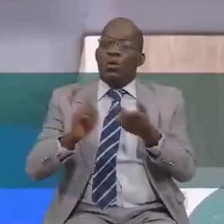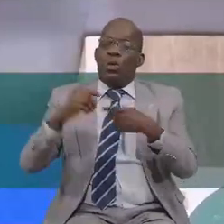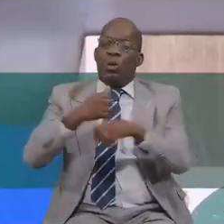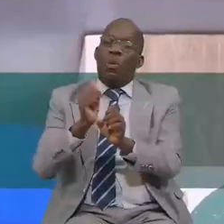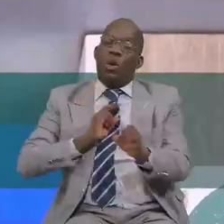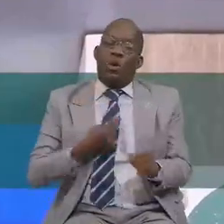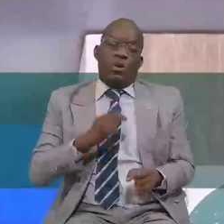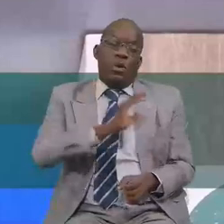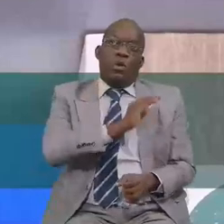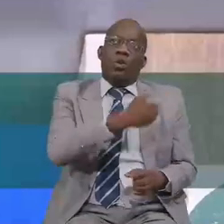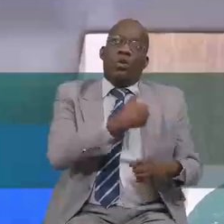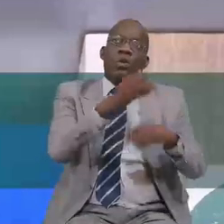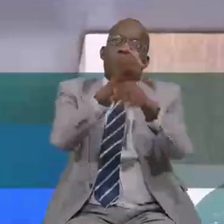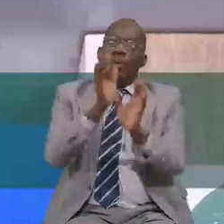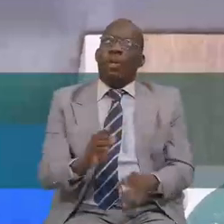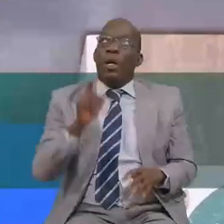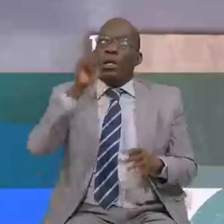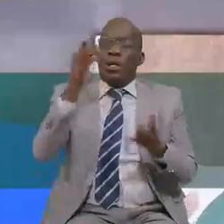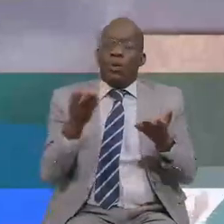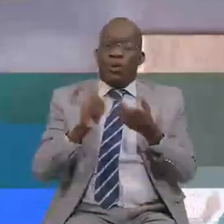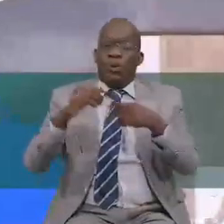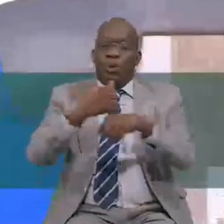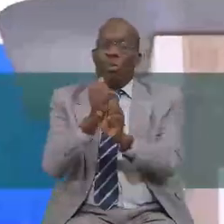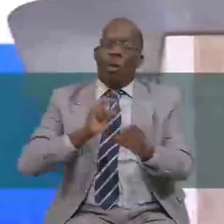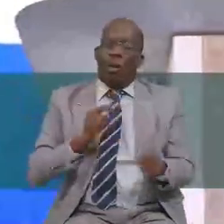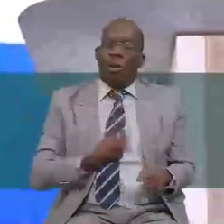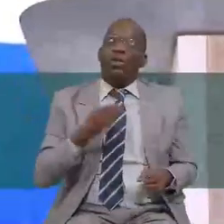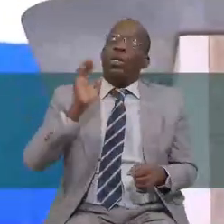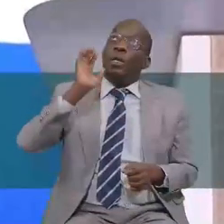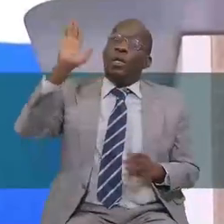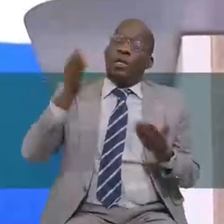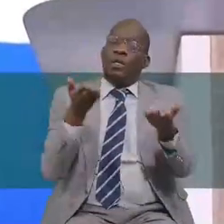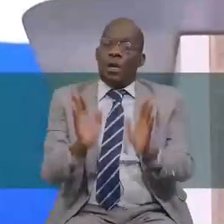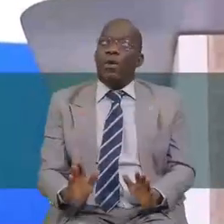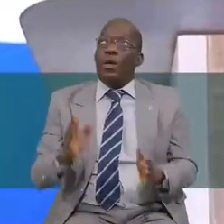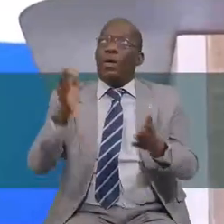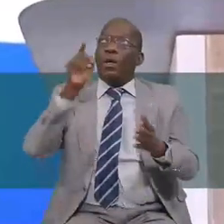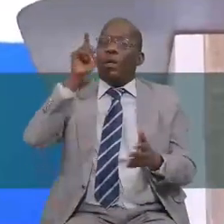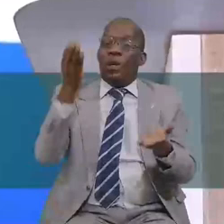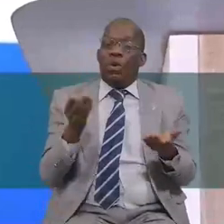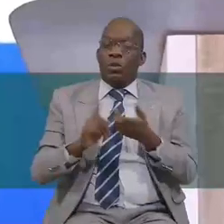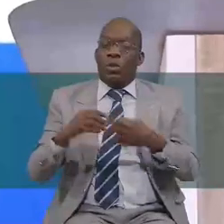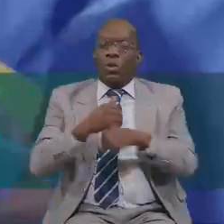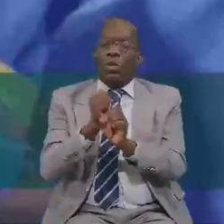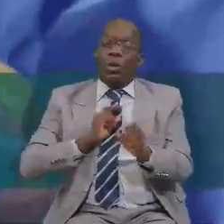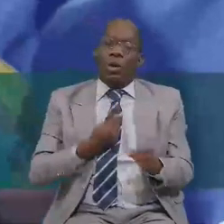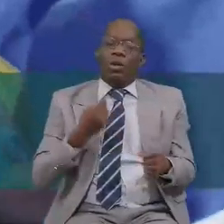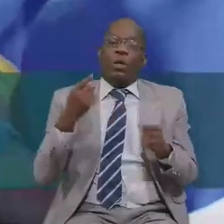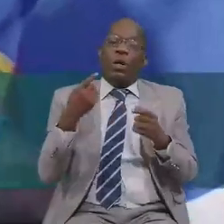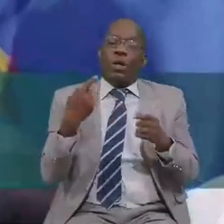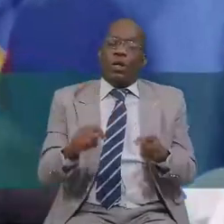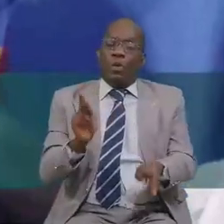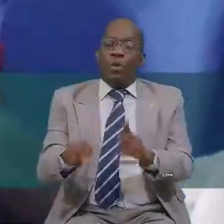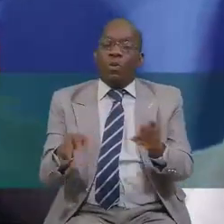faire de nous ses serviteurs. Il veut faire de nous ceux-là qui porteront l'évangile, la lumière